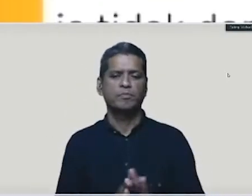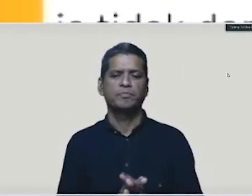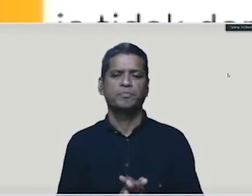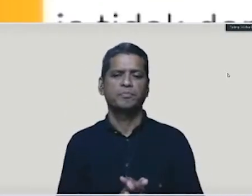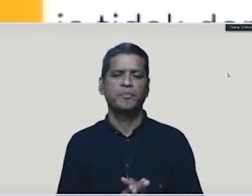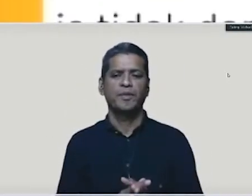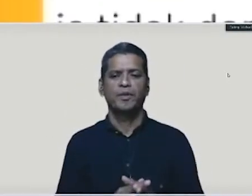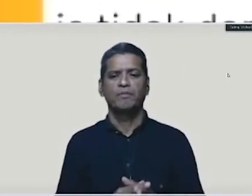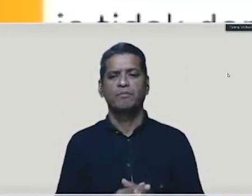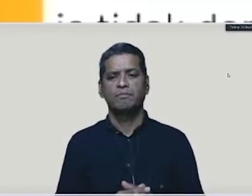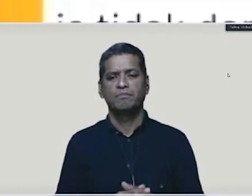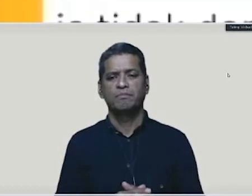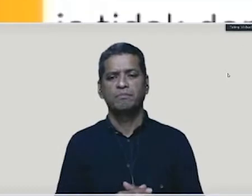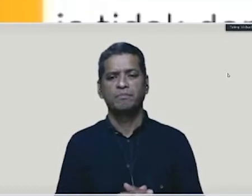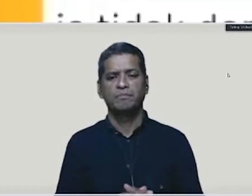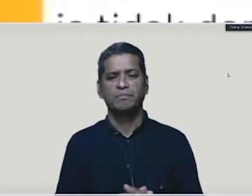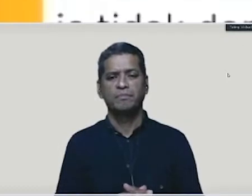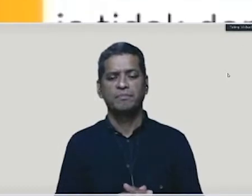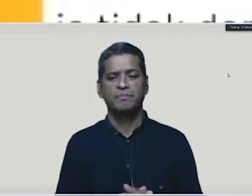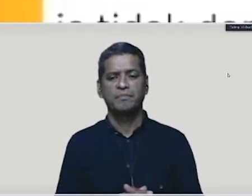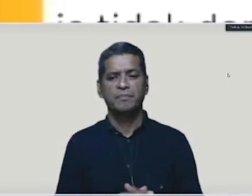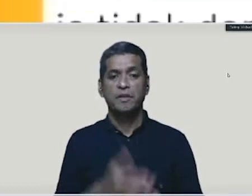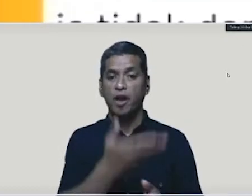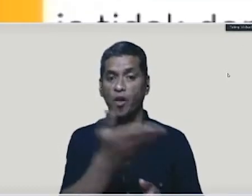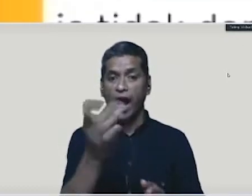maka anda akan